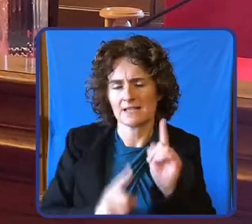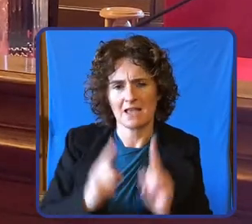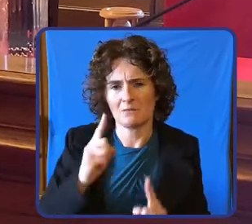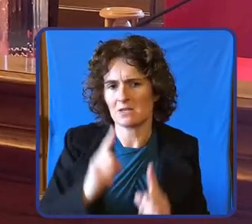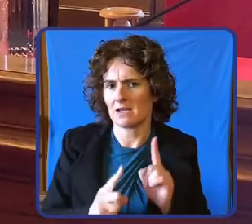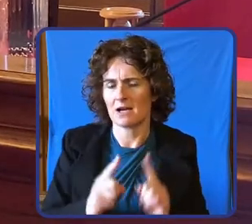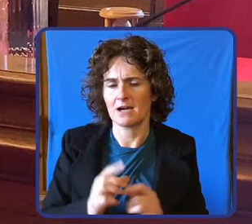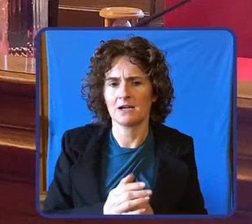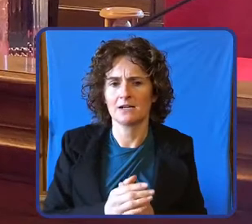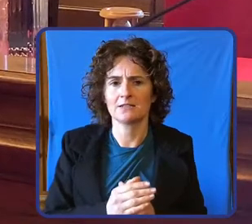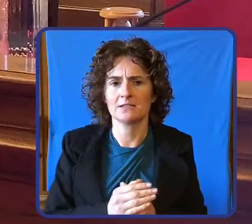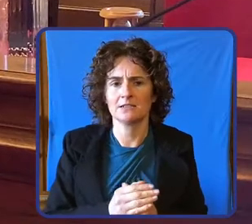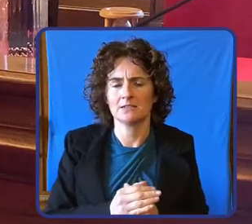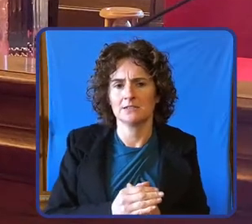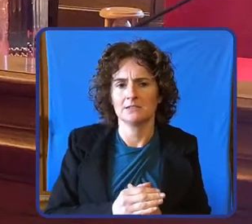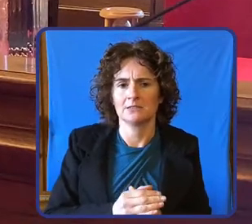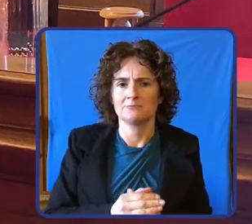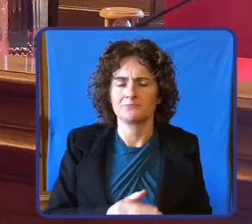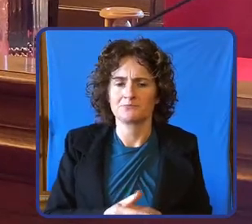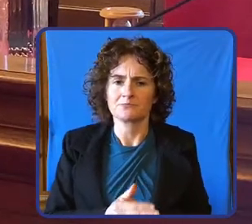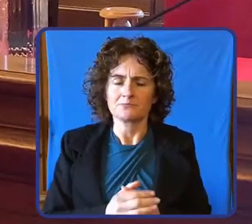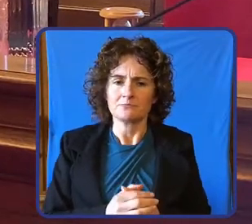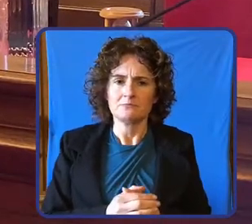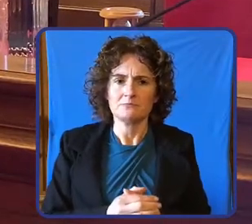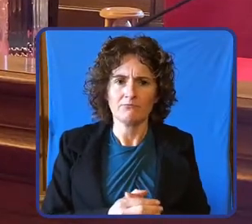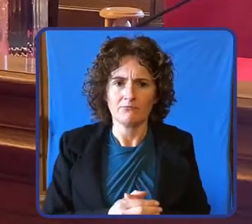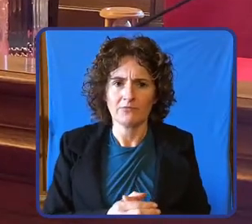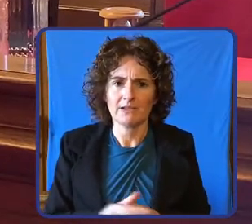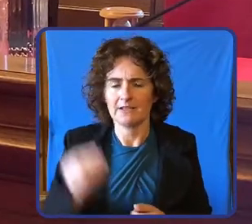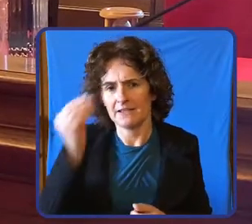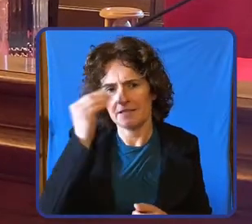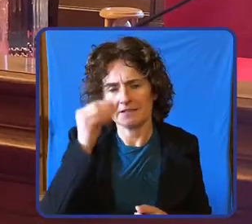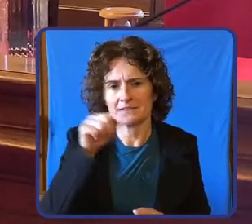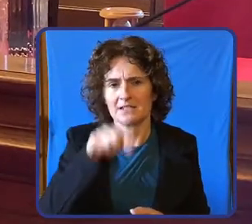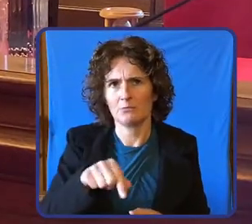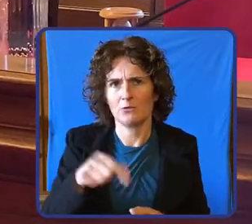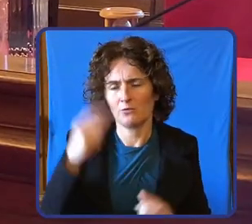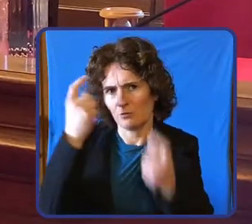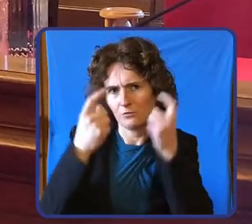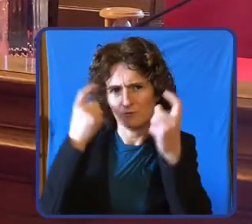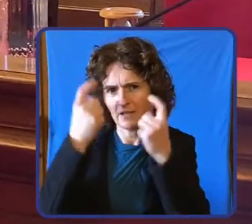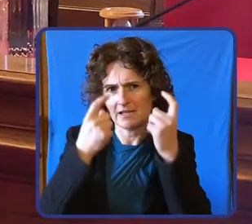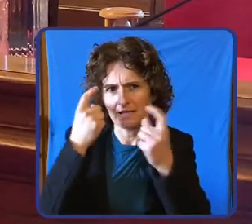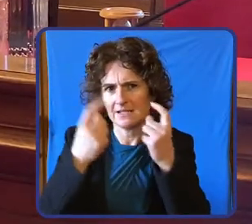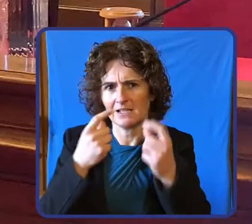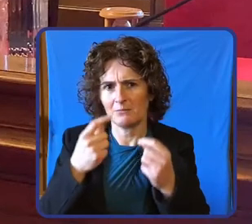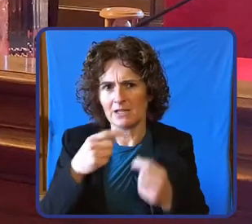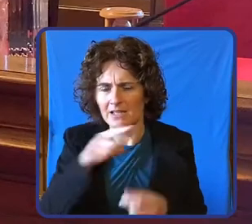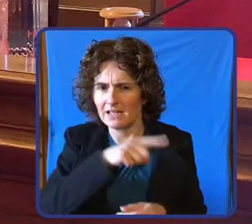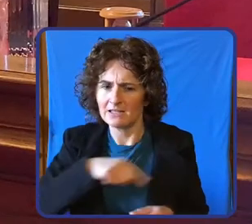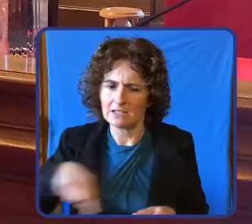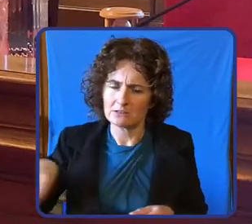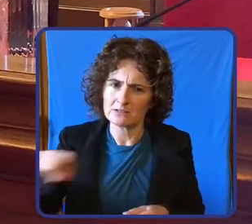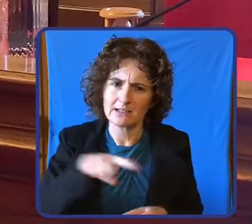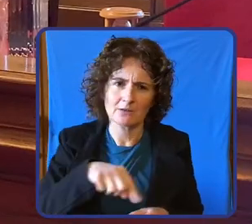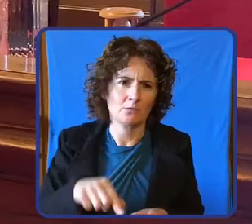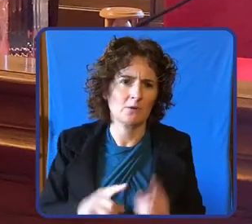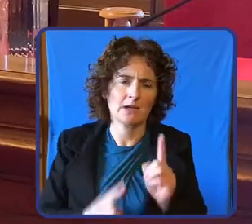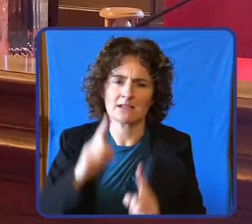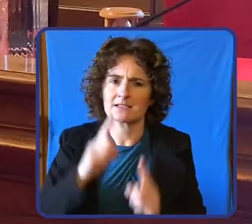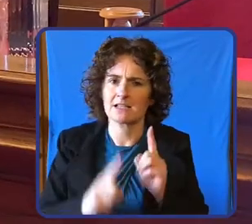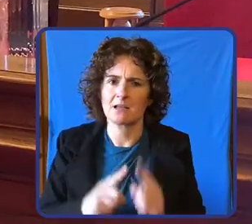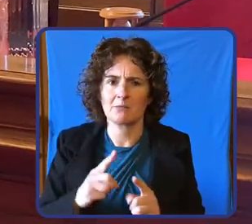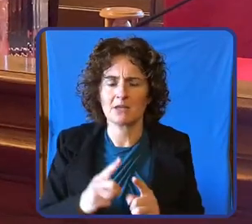az ő hozzáállását, illetve véleményét ezzel kapcsolatban. Tehát ez nekünk nem is jár, és gondolom, hogy a Fideszben sokan